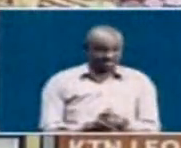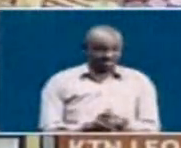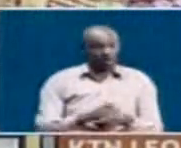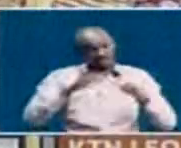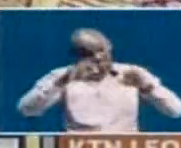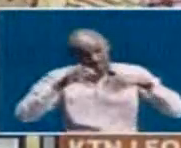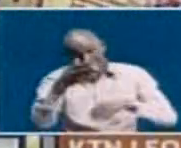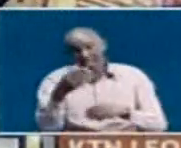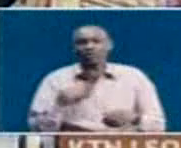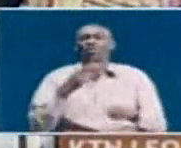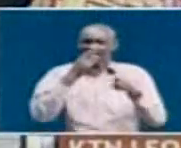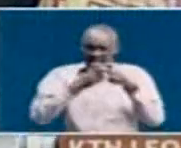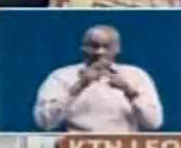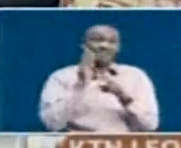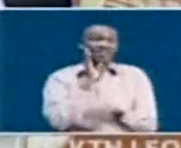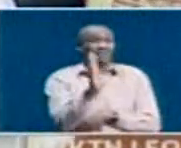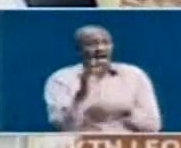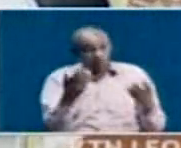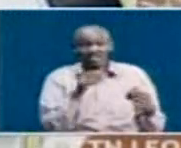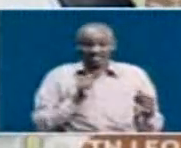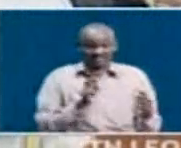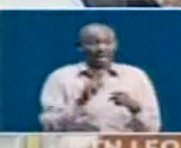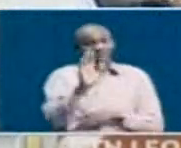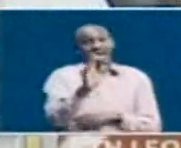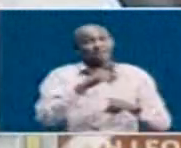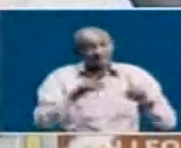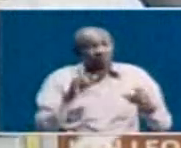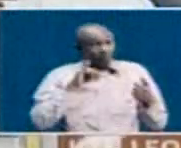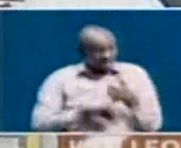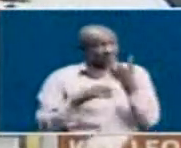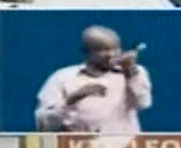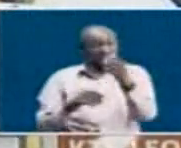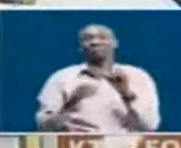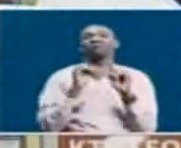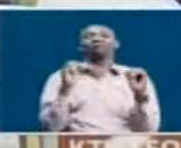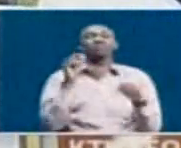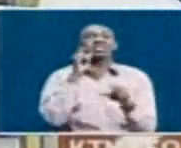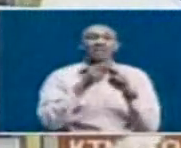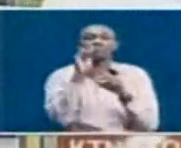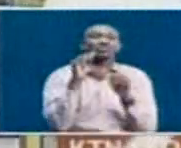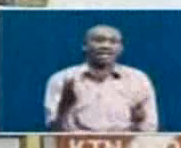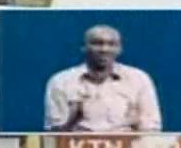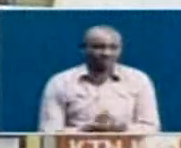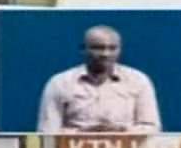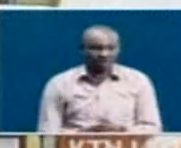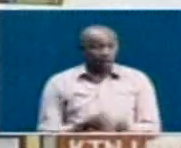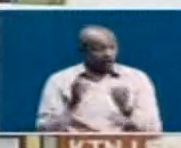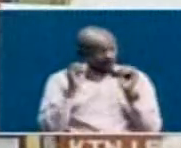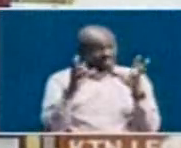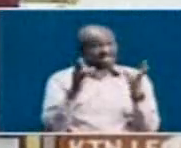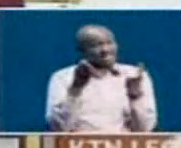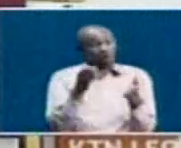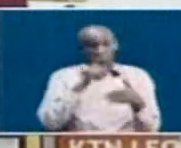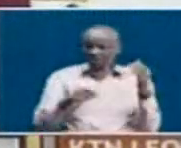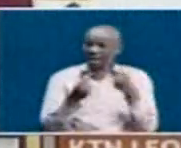kinunua nyumba, aika jina la mamake na dadake, ilali ana mke na watoto. Baadhi ya mambo yanayotendeka si